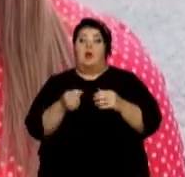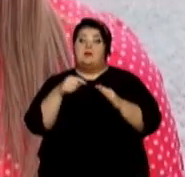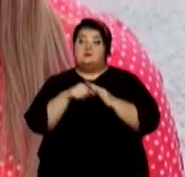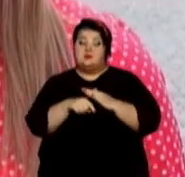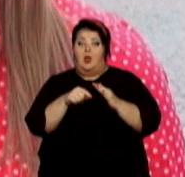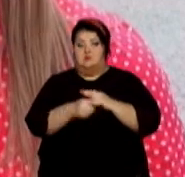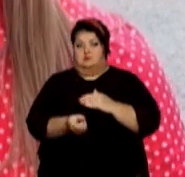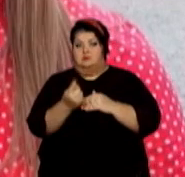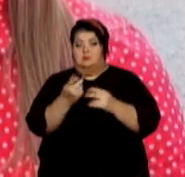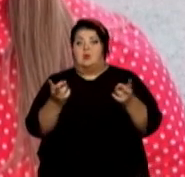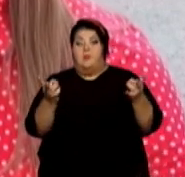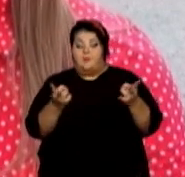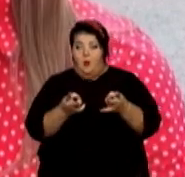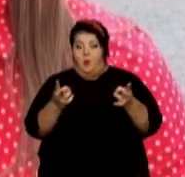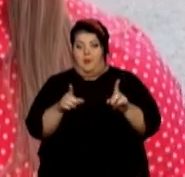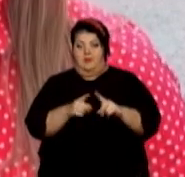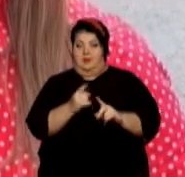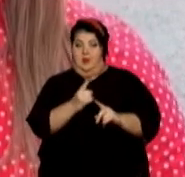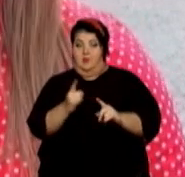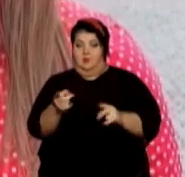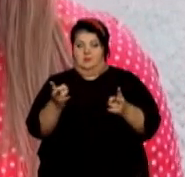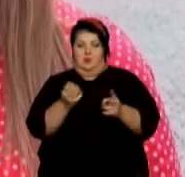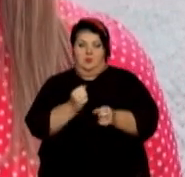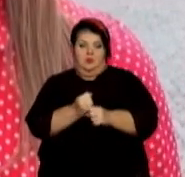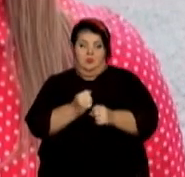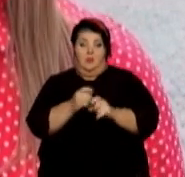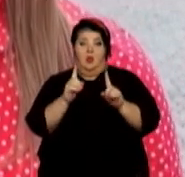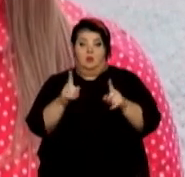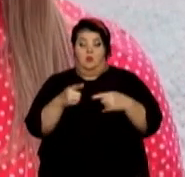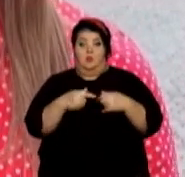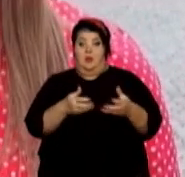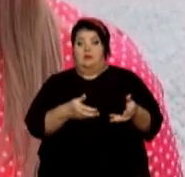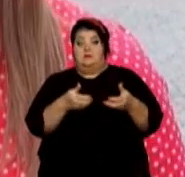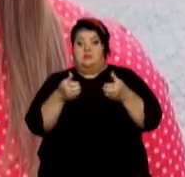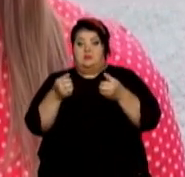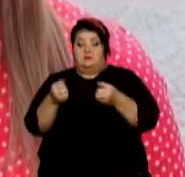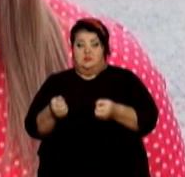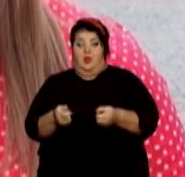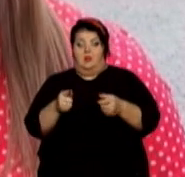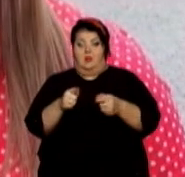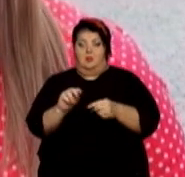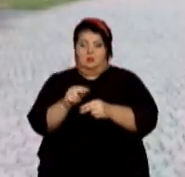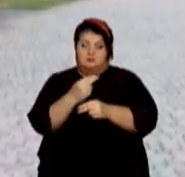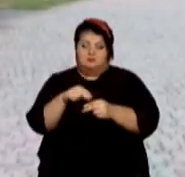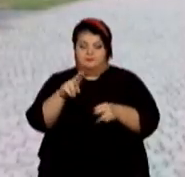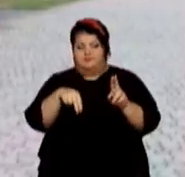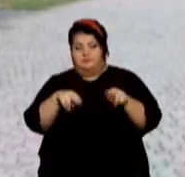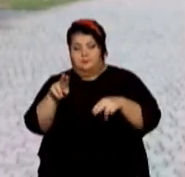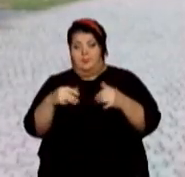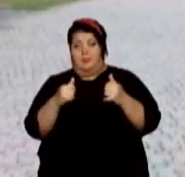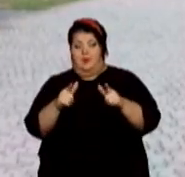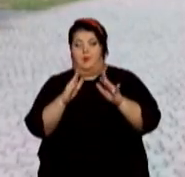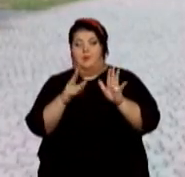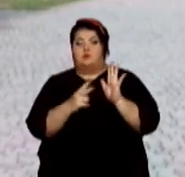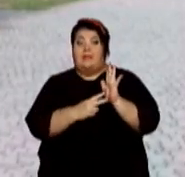що такі парковки повинні функціонувати. Тому ми їх дістали, ми їх привели в естетично нормальний вигляд. Зараз їх буде